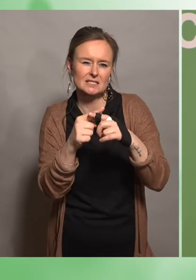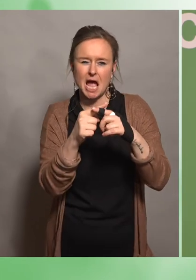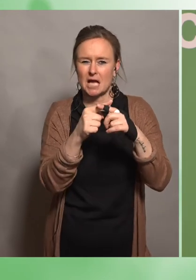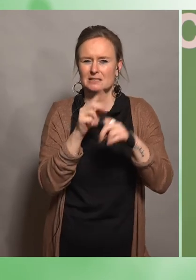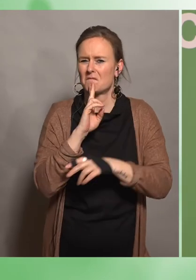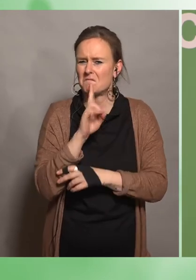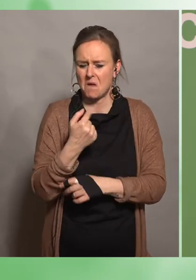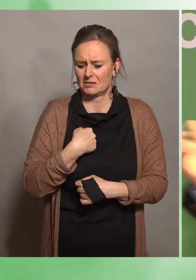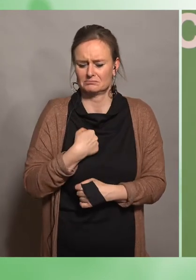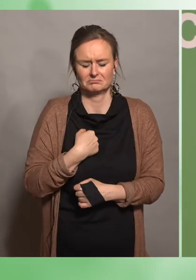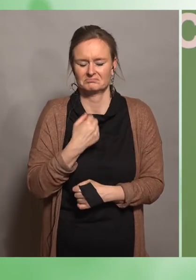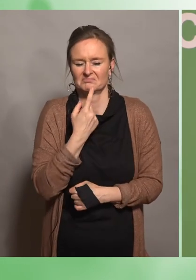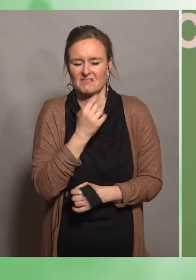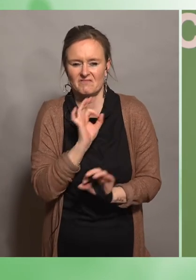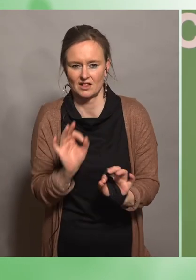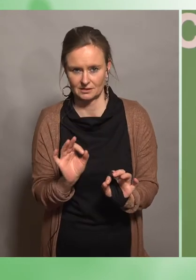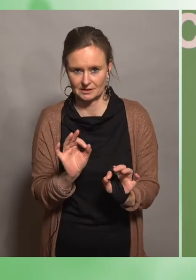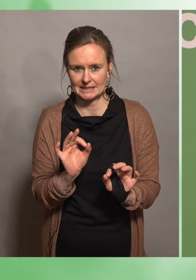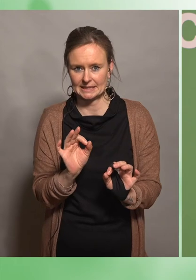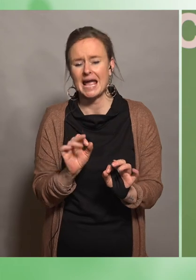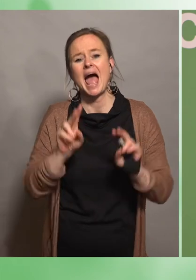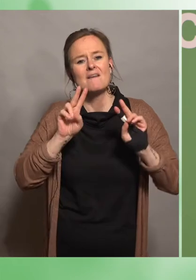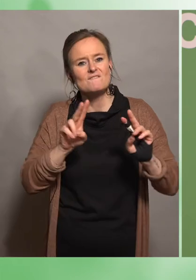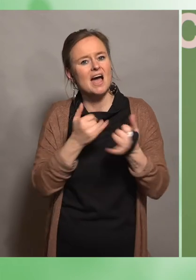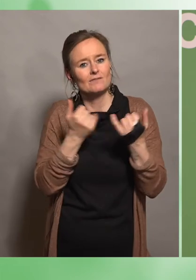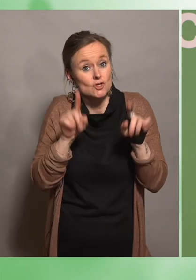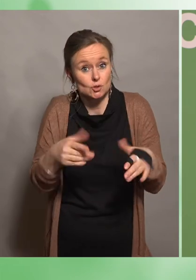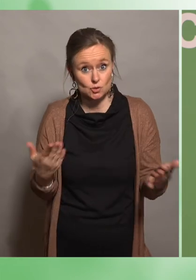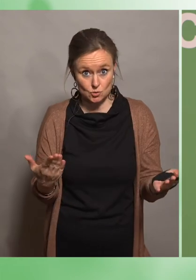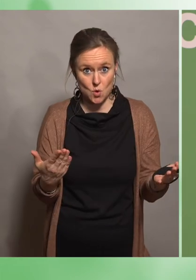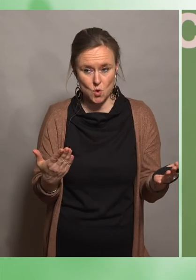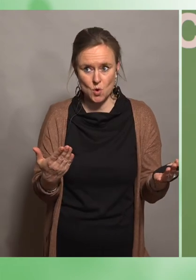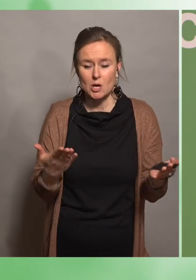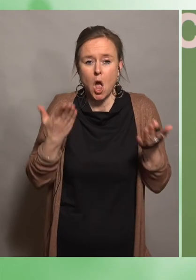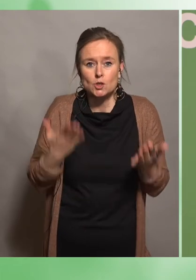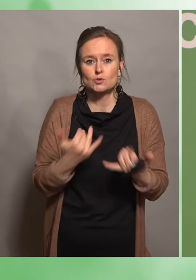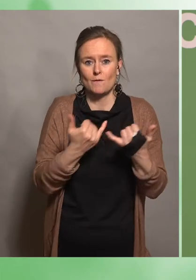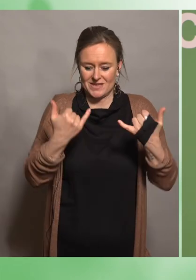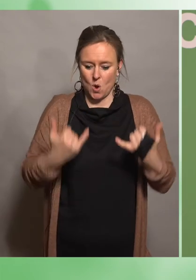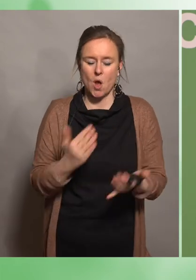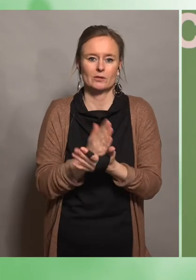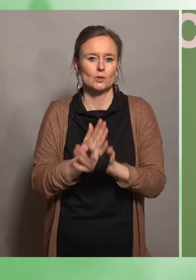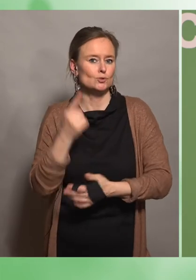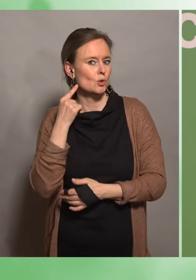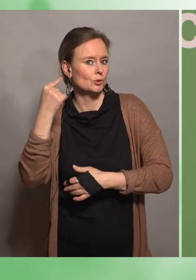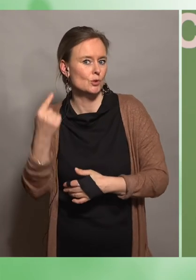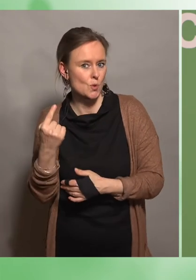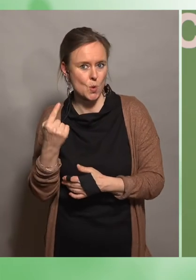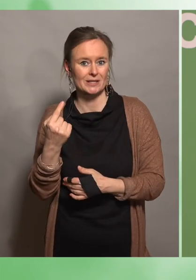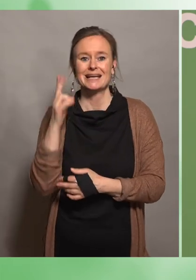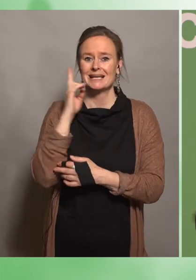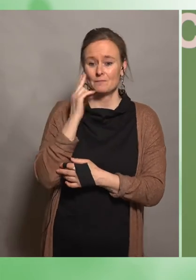Wahrheit sollte es einfach so sein, und das ist jetzt auch die Message, dass man, was man hier gehört hat, als Unternehmen zugeht auf die